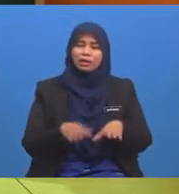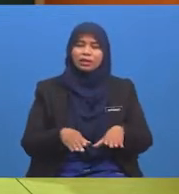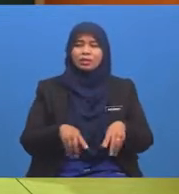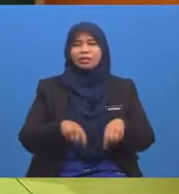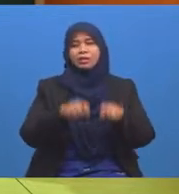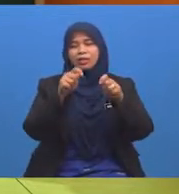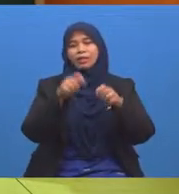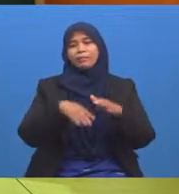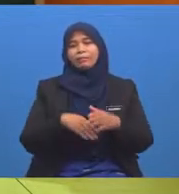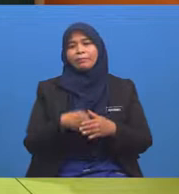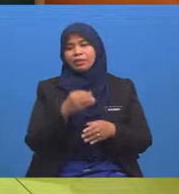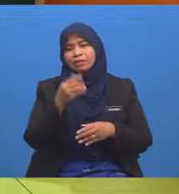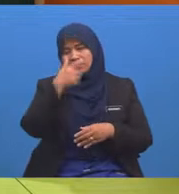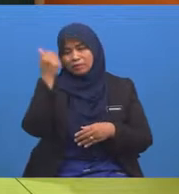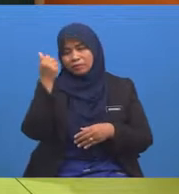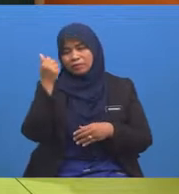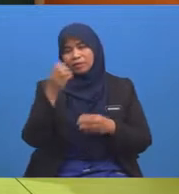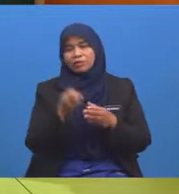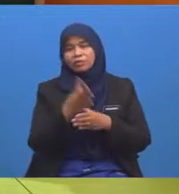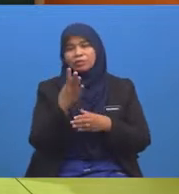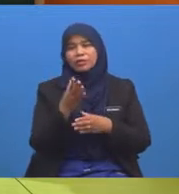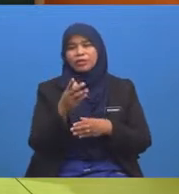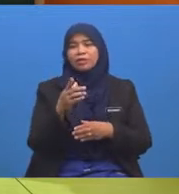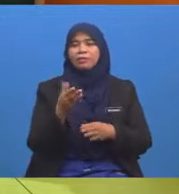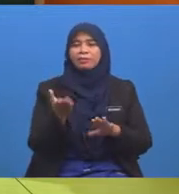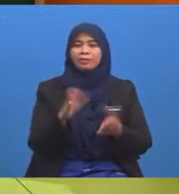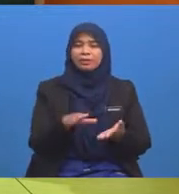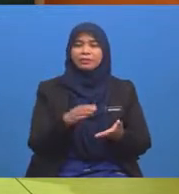akan mengakibatkan tumbuhan layu dan mati.